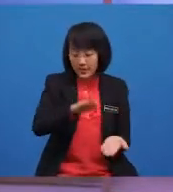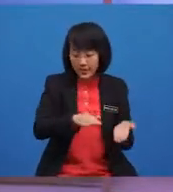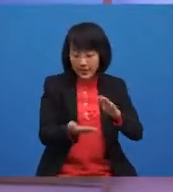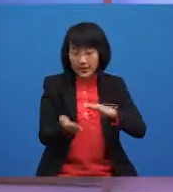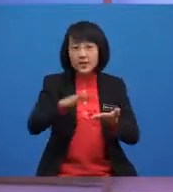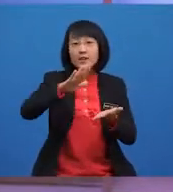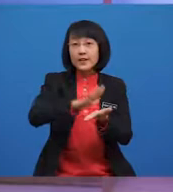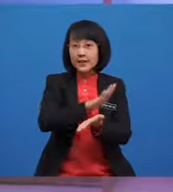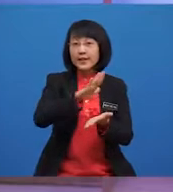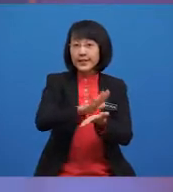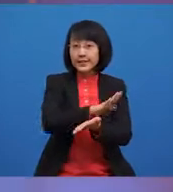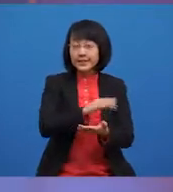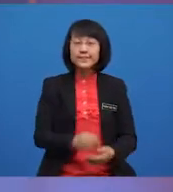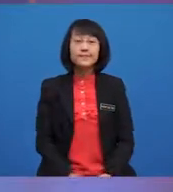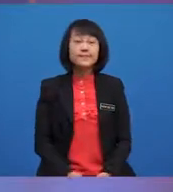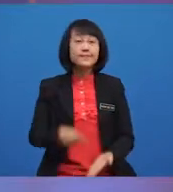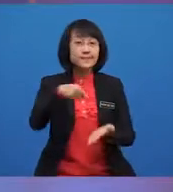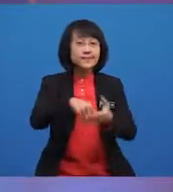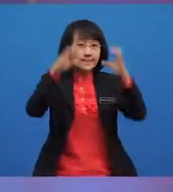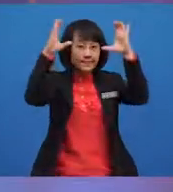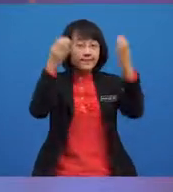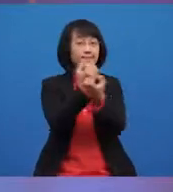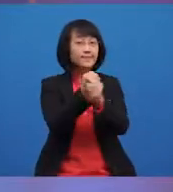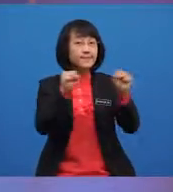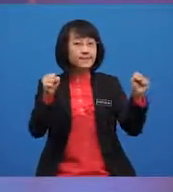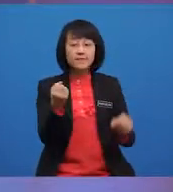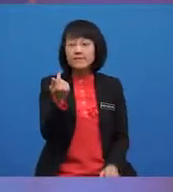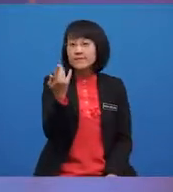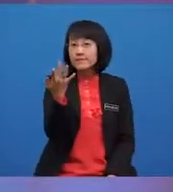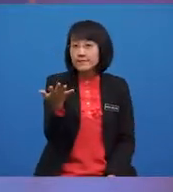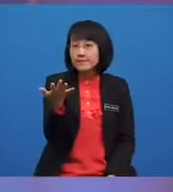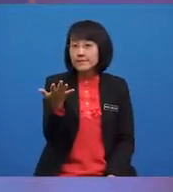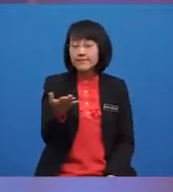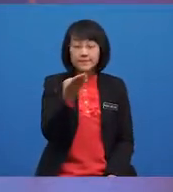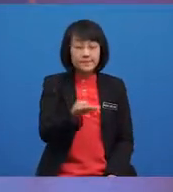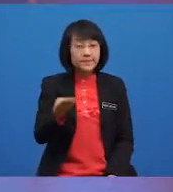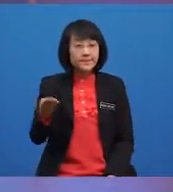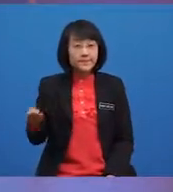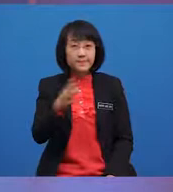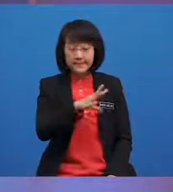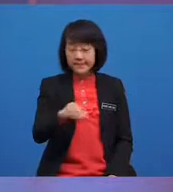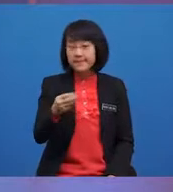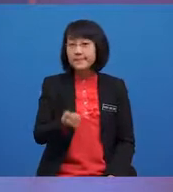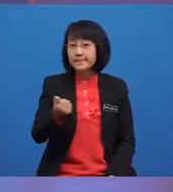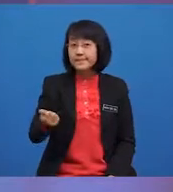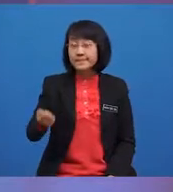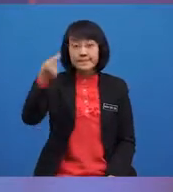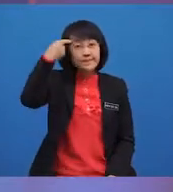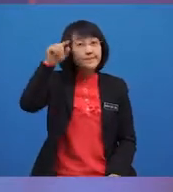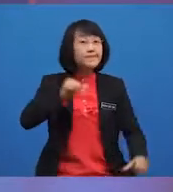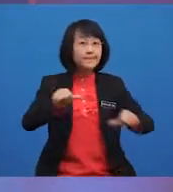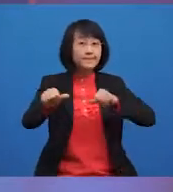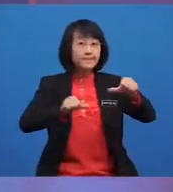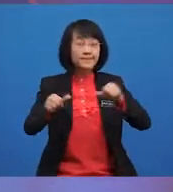lipatan kertas. Di sini, cikgu telah sediakan beberapa bahan dan alatan